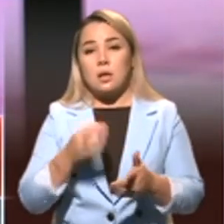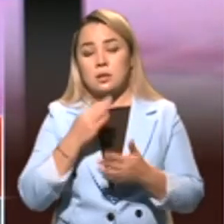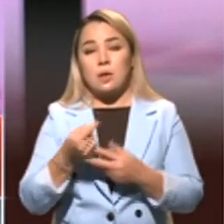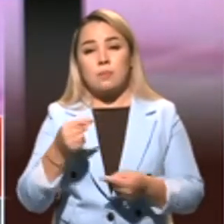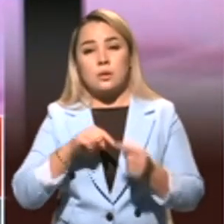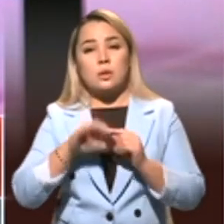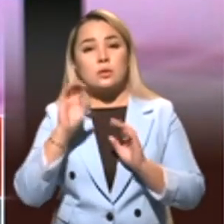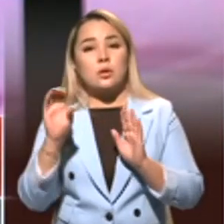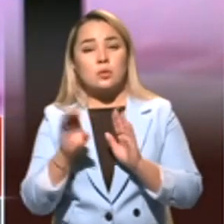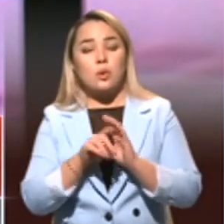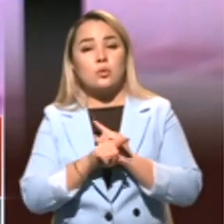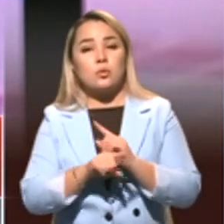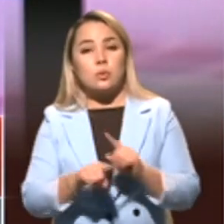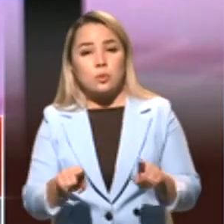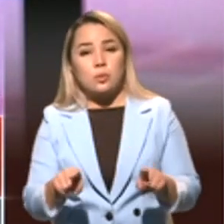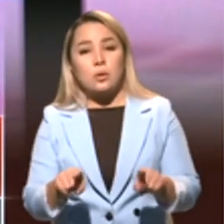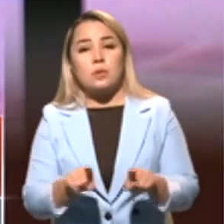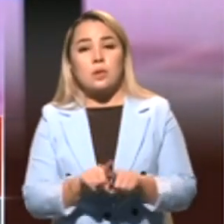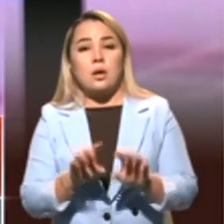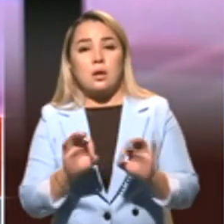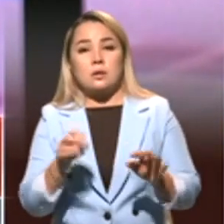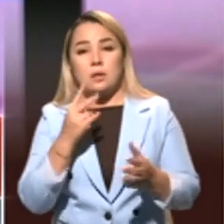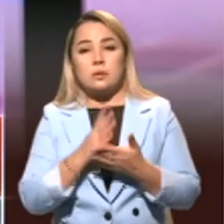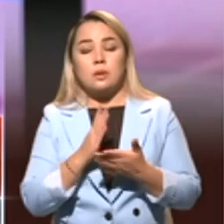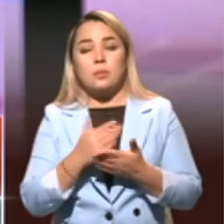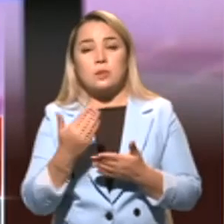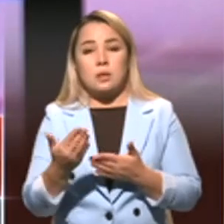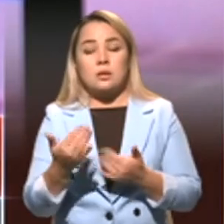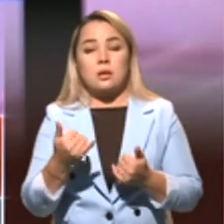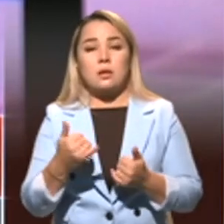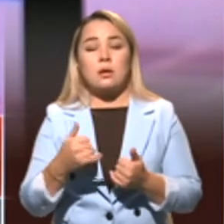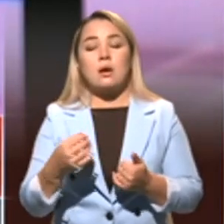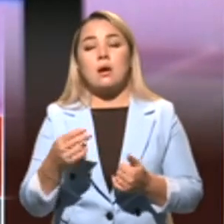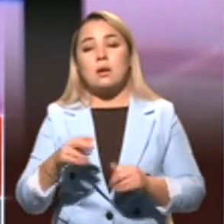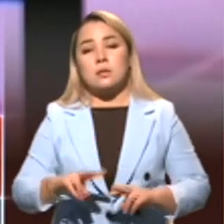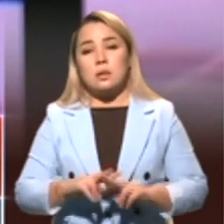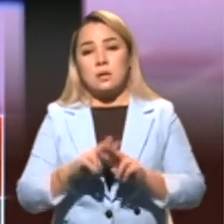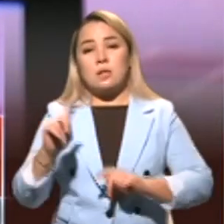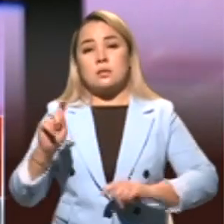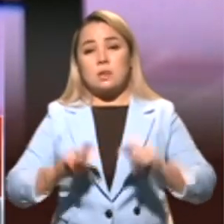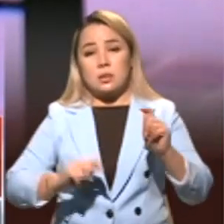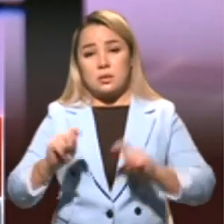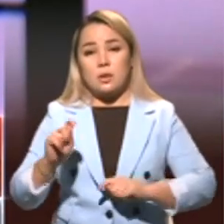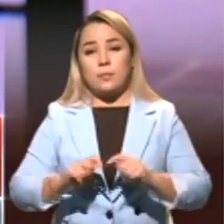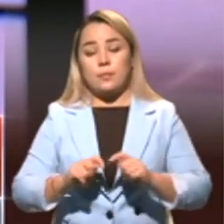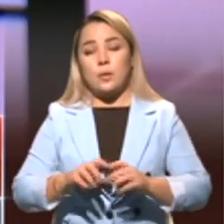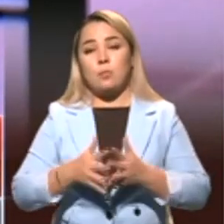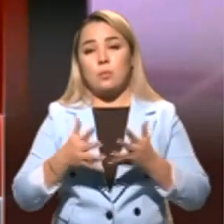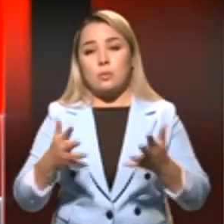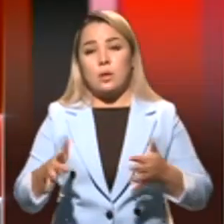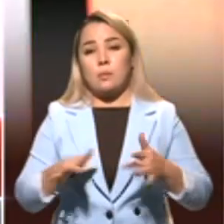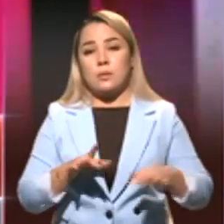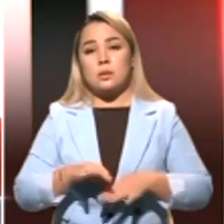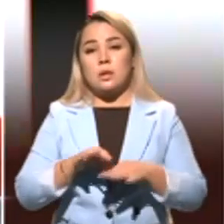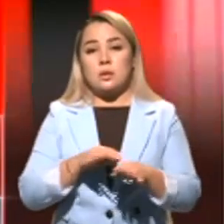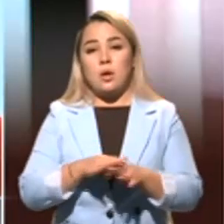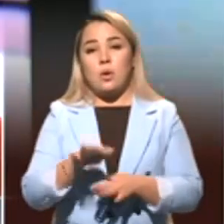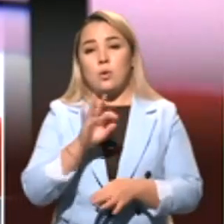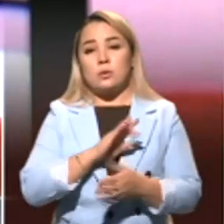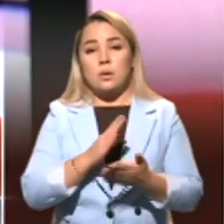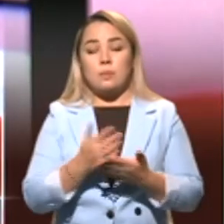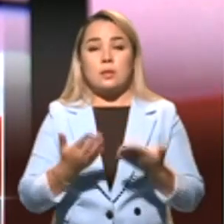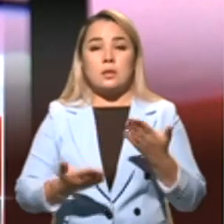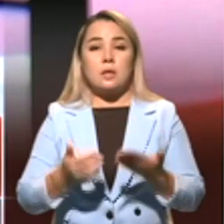бір-бірін тыңдауға үндеуі деп айтуға болады. Астана съезі осы үлкен бір миссияны қолға алып отыр. Егер